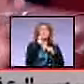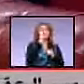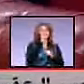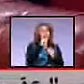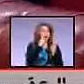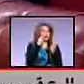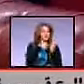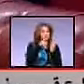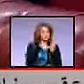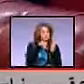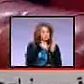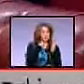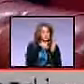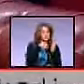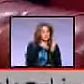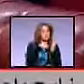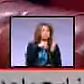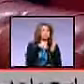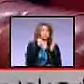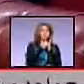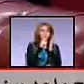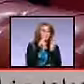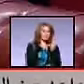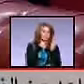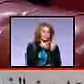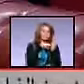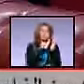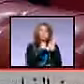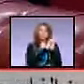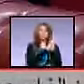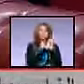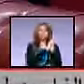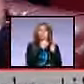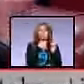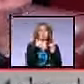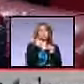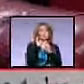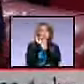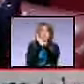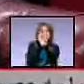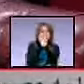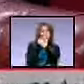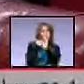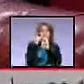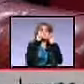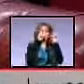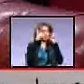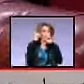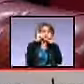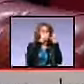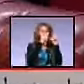تقراه. فروحت البيت وحفظت المشهد بالكامل، وكان عندي كاميرا كده صغيره قعدت اصور بيها نفسي من كذا حته من كذا